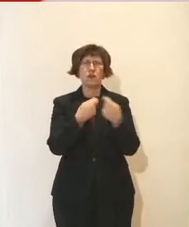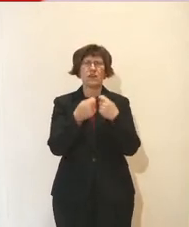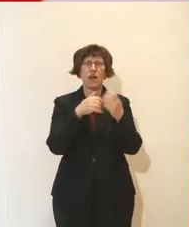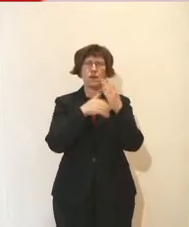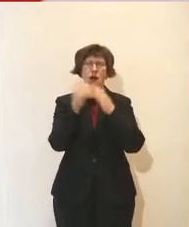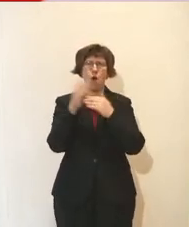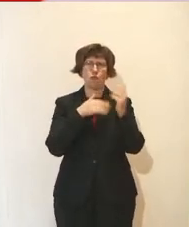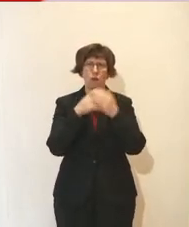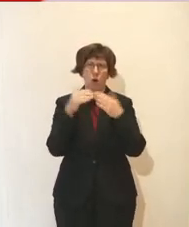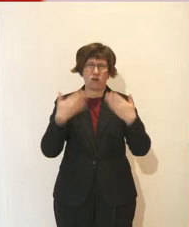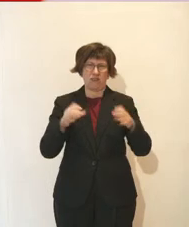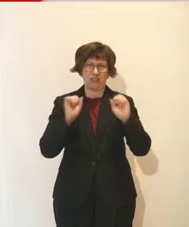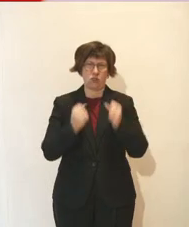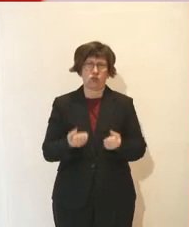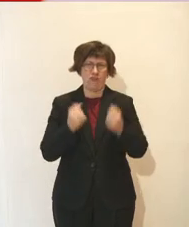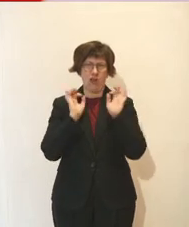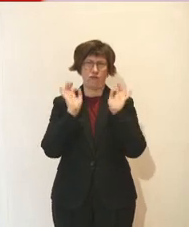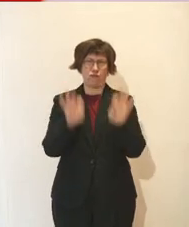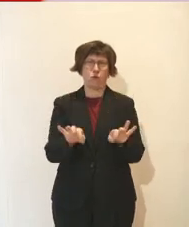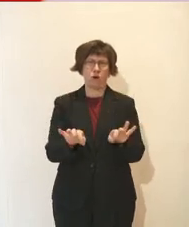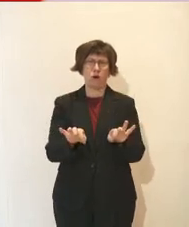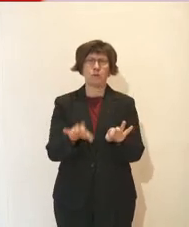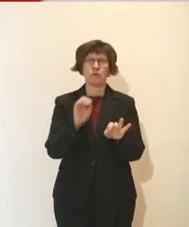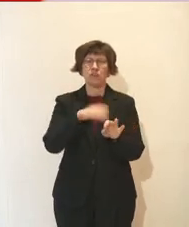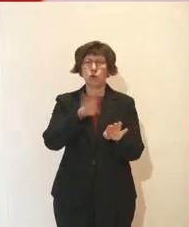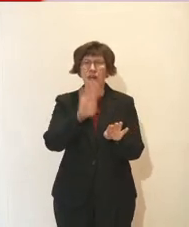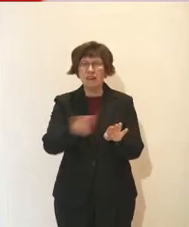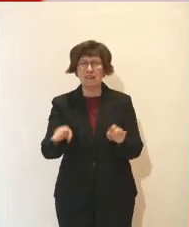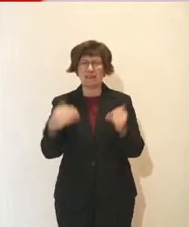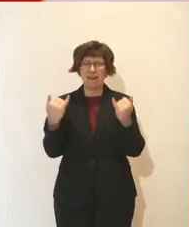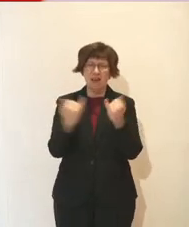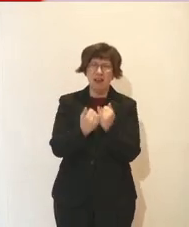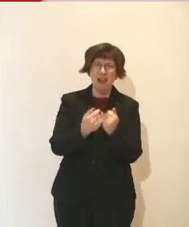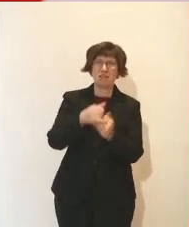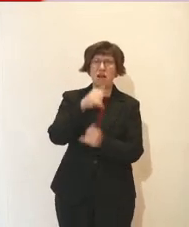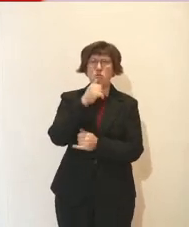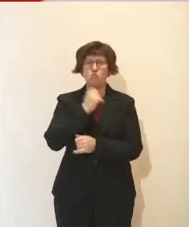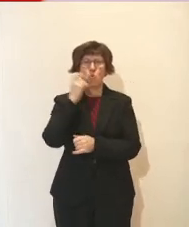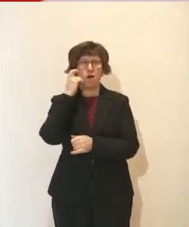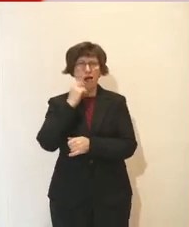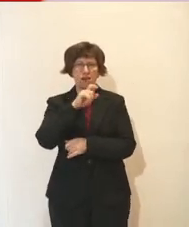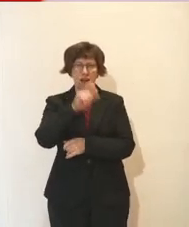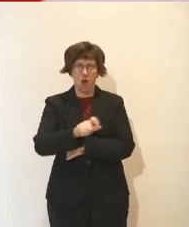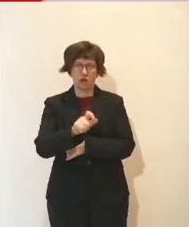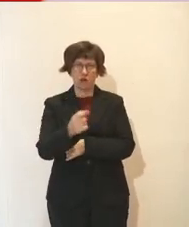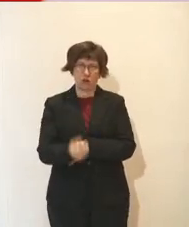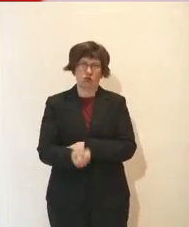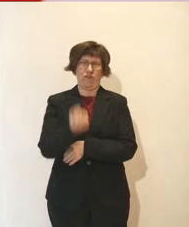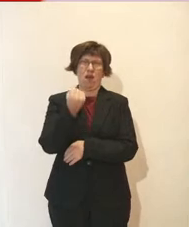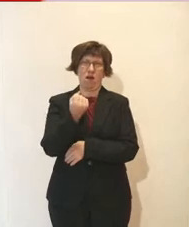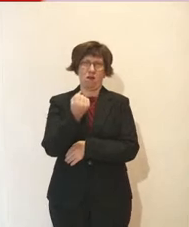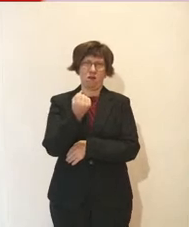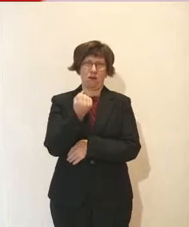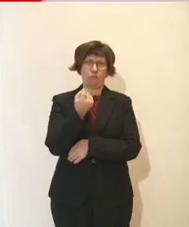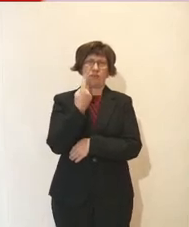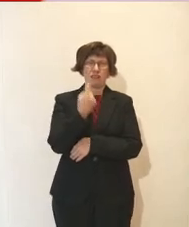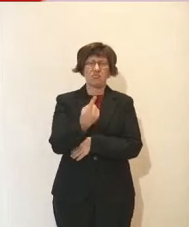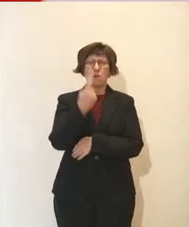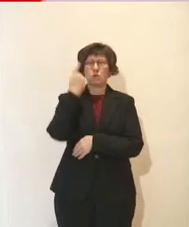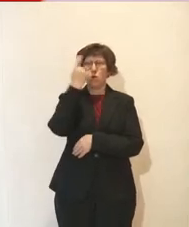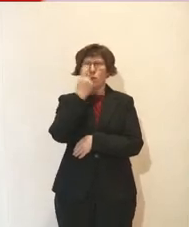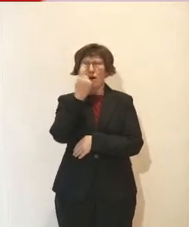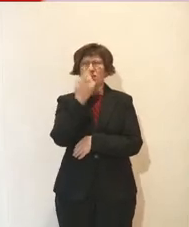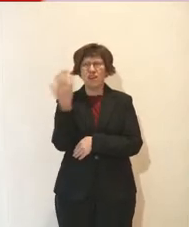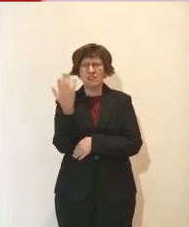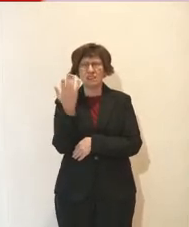haben das wird schwer für kinder für eltern für junge und alte für diejenigen die dafür sorge